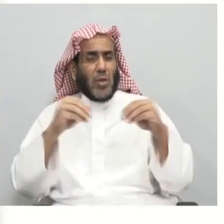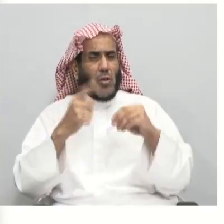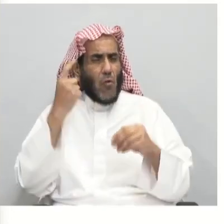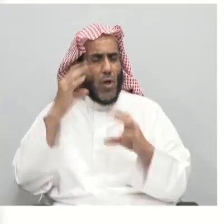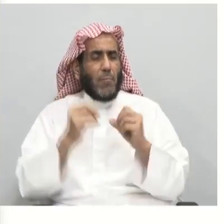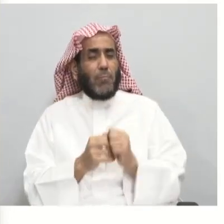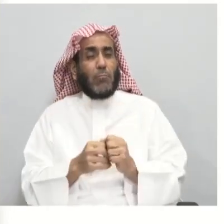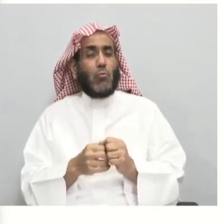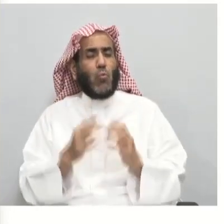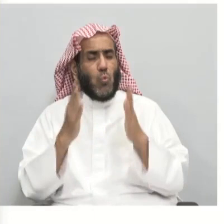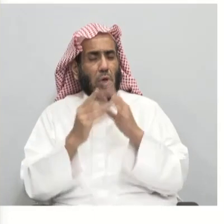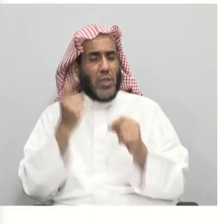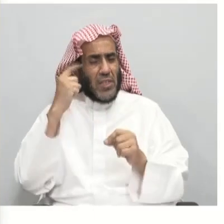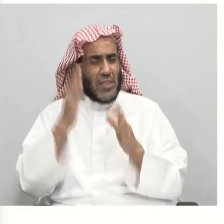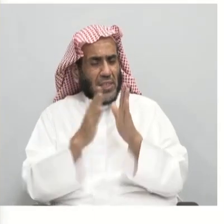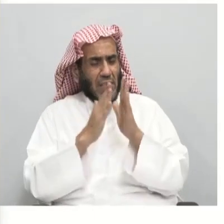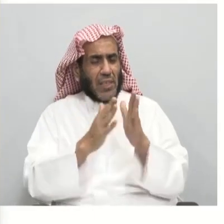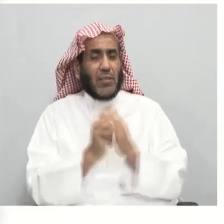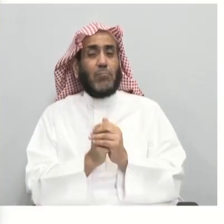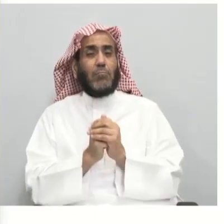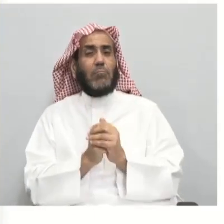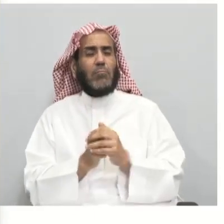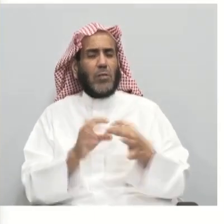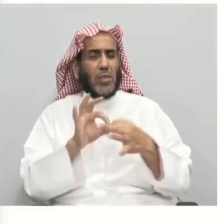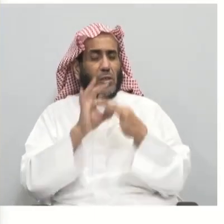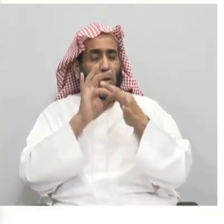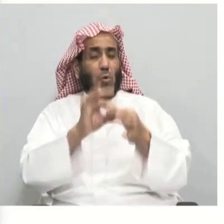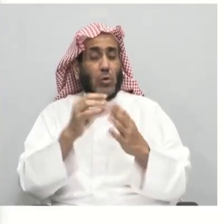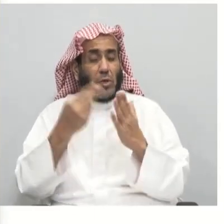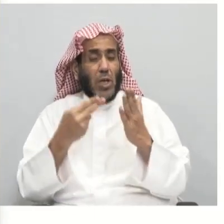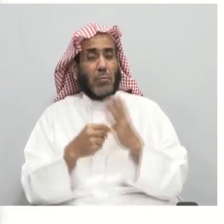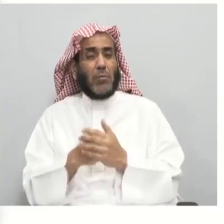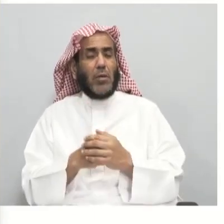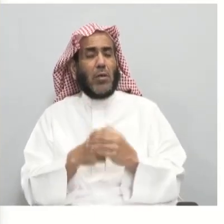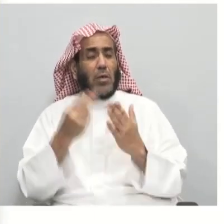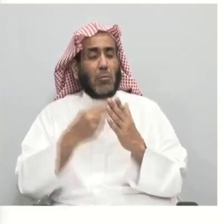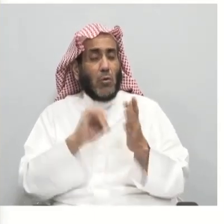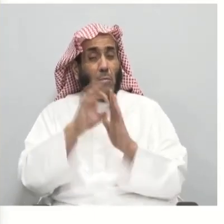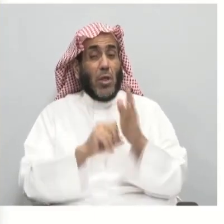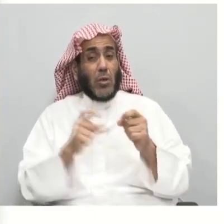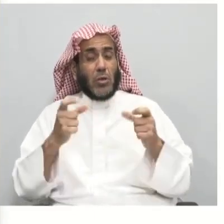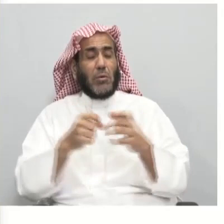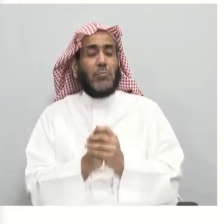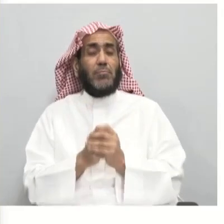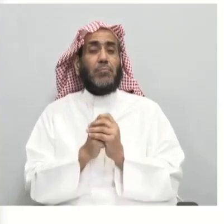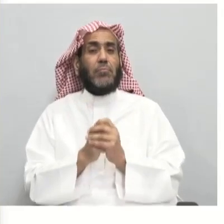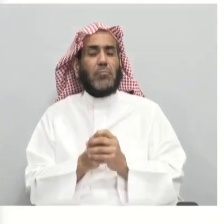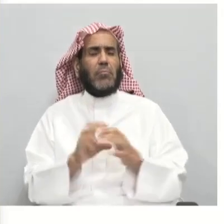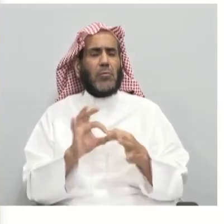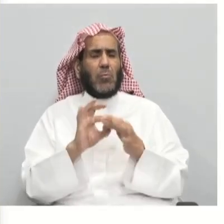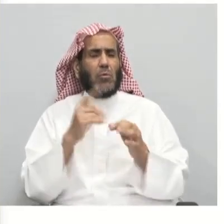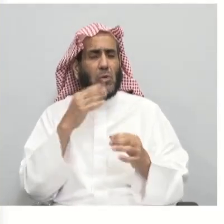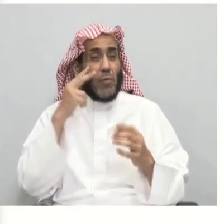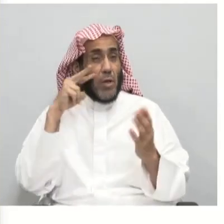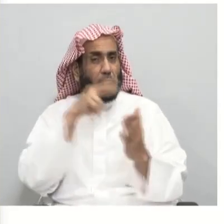الفهم والتركيز التواصل الكتابي كتابه محضر اجتماع التواصل